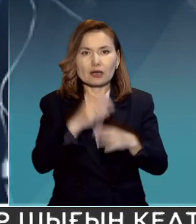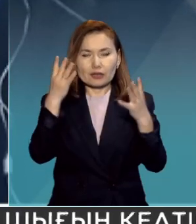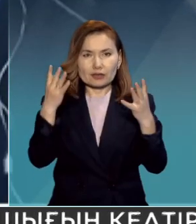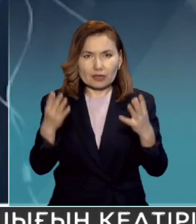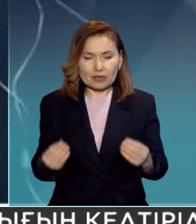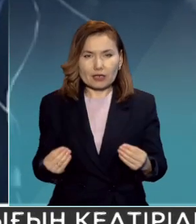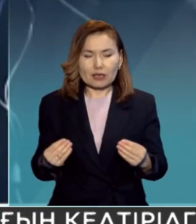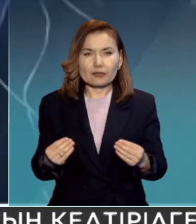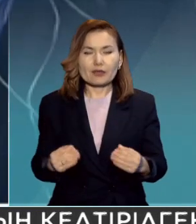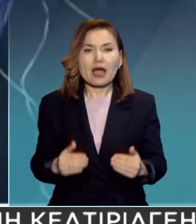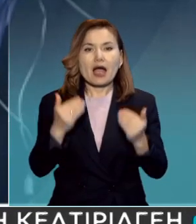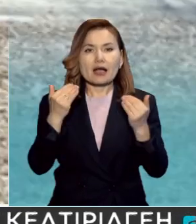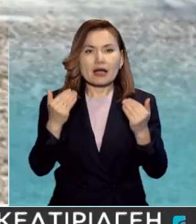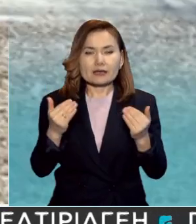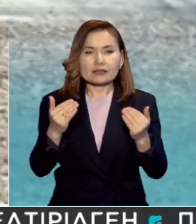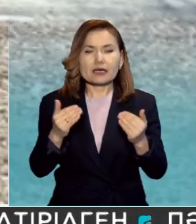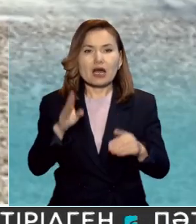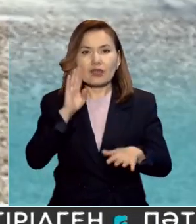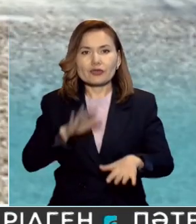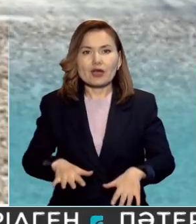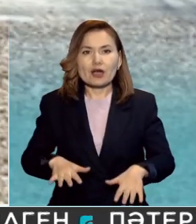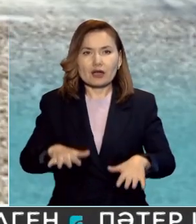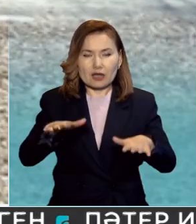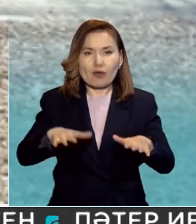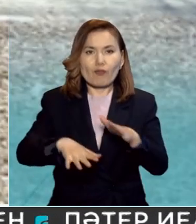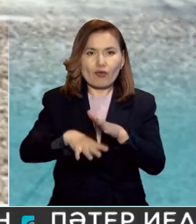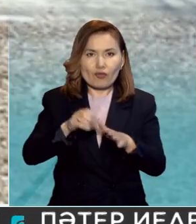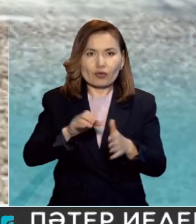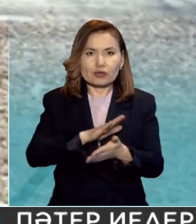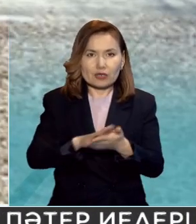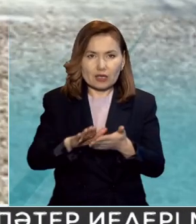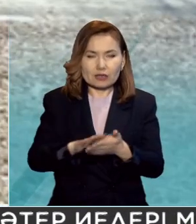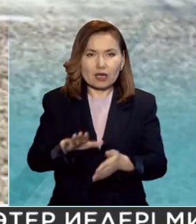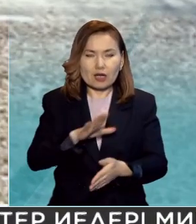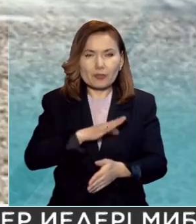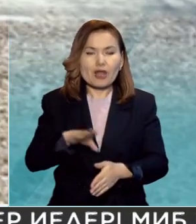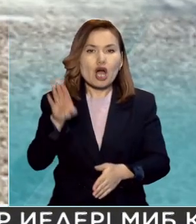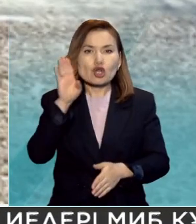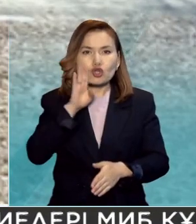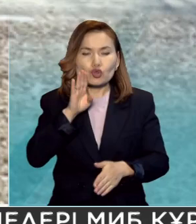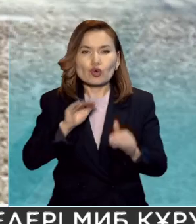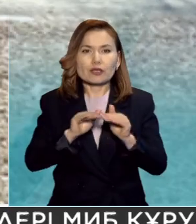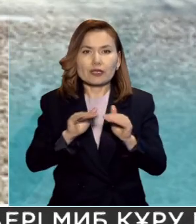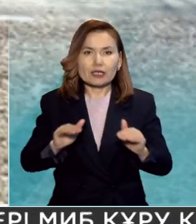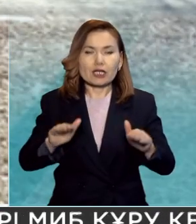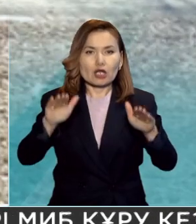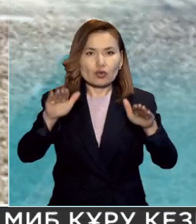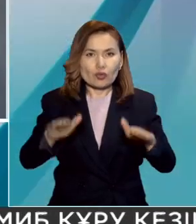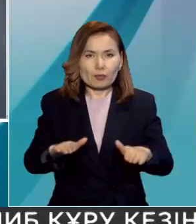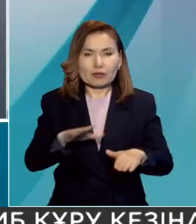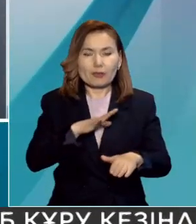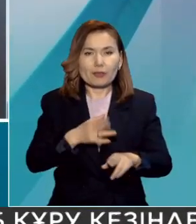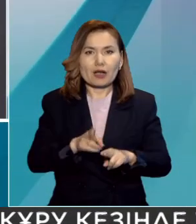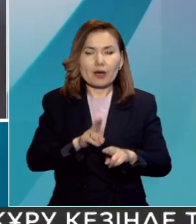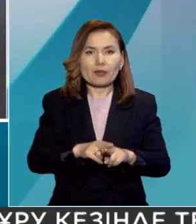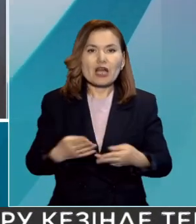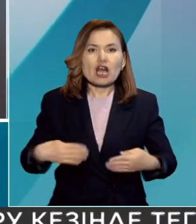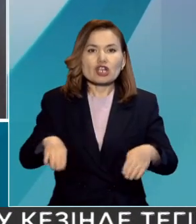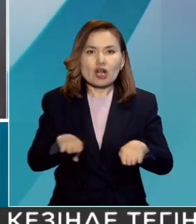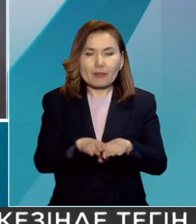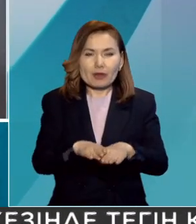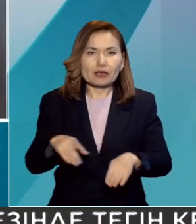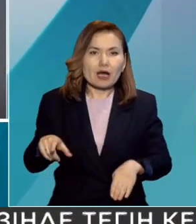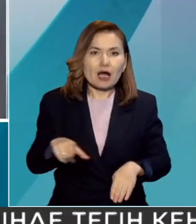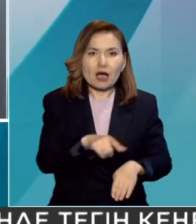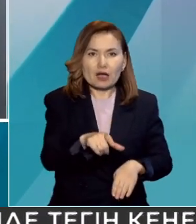Қайырлы күн, әгерке дәл қазір тасқынның қарқыны бәсеңдеді, су деңгейі төмендегендіктен бұған дейін жабылған